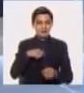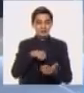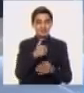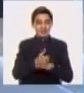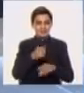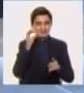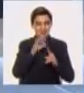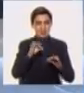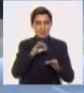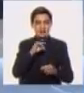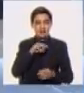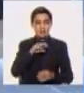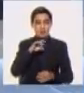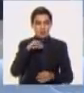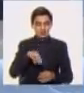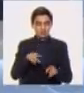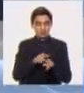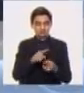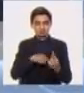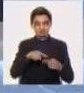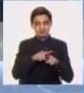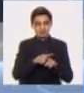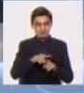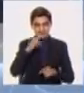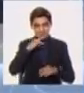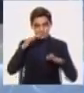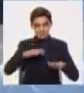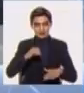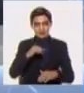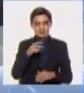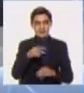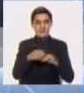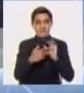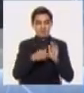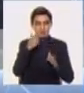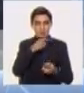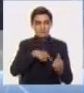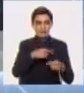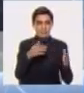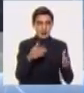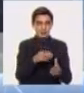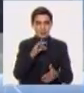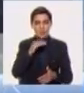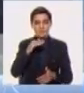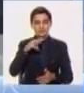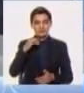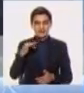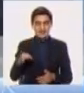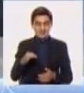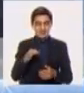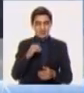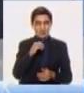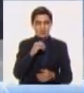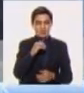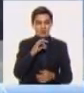өнімдерді алмастыру. Осы ретте ұлттық әл-ауқат қоры 2018 жылдан бері шағын және орта бизнеске оффтей келісім шарттарды ұсынып